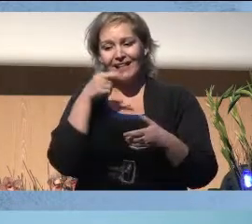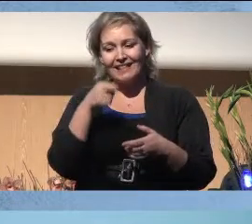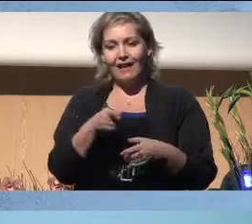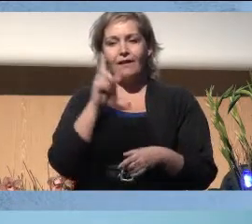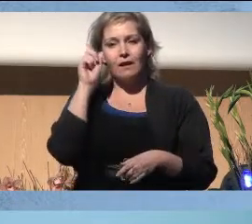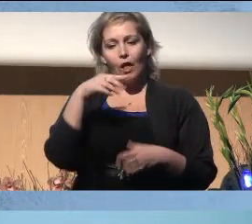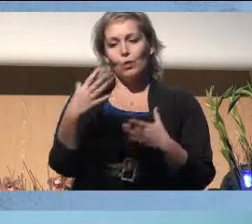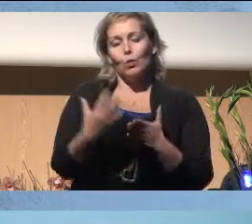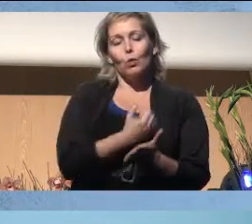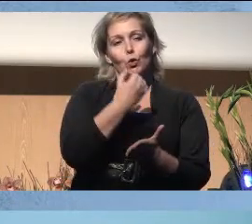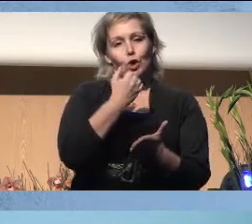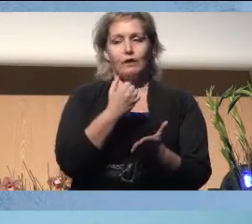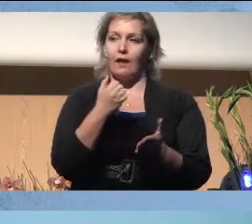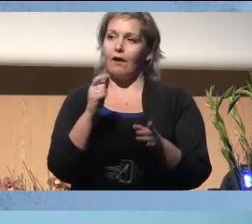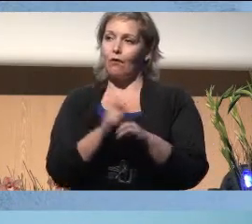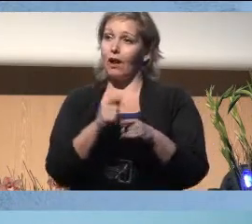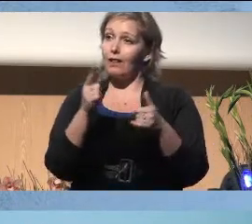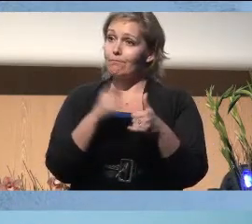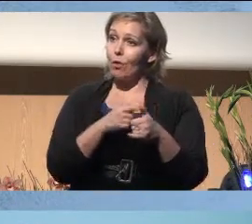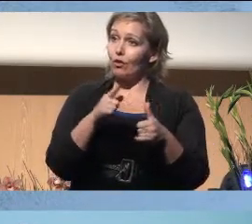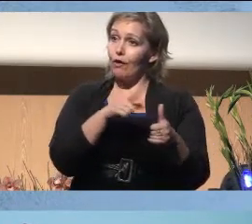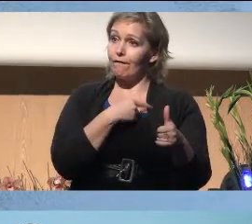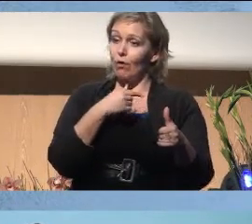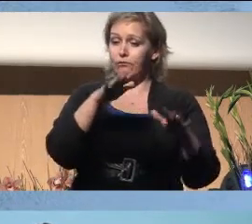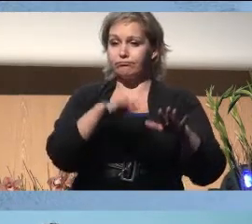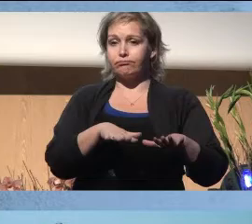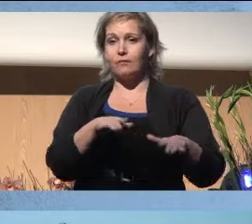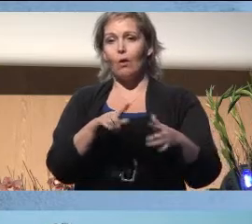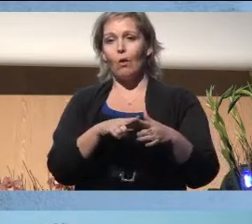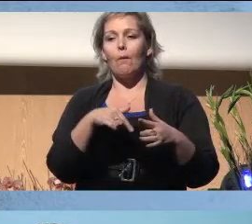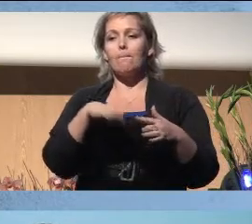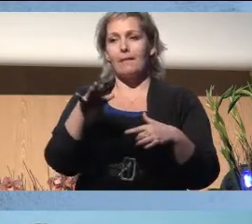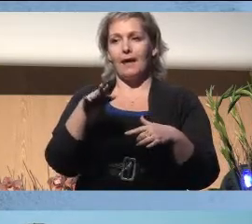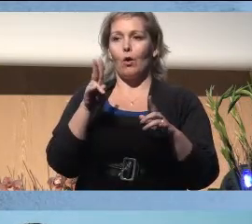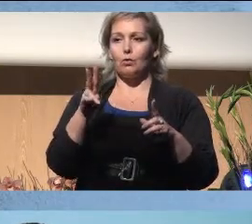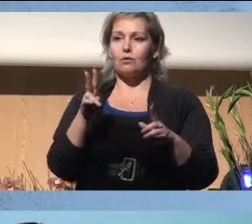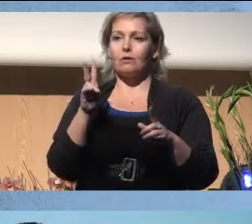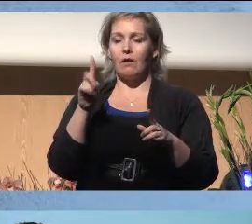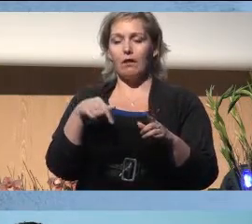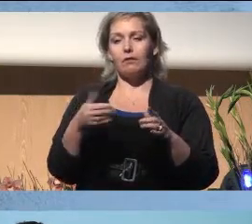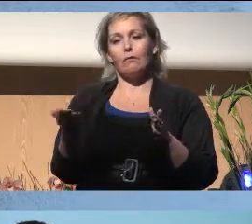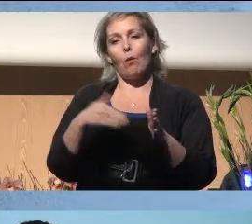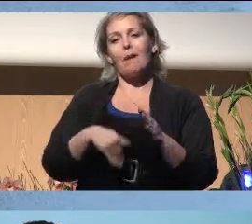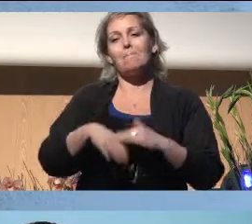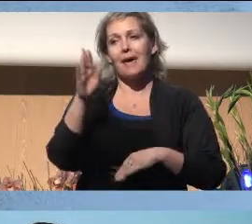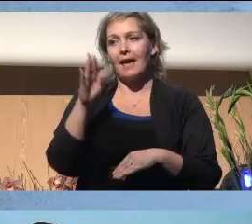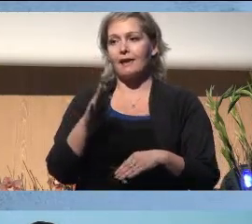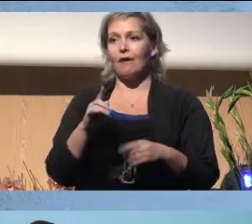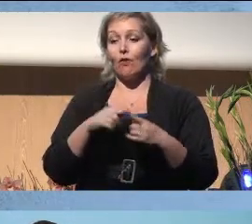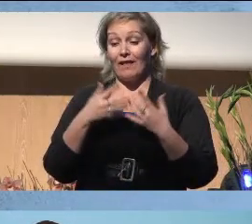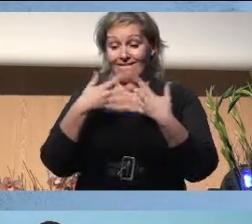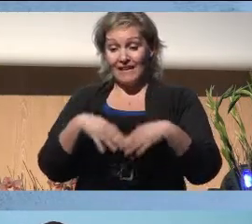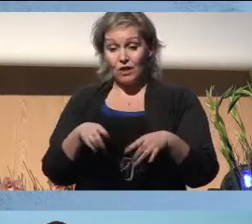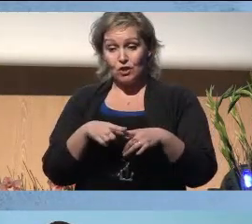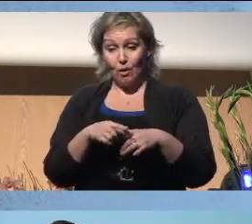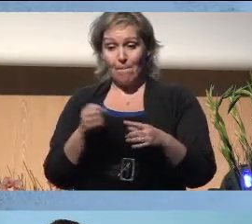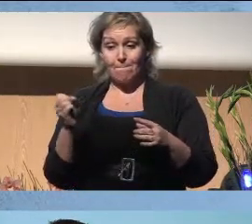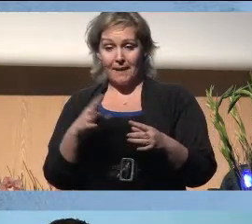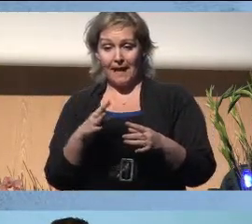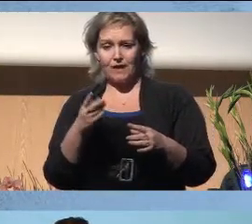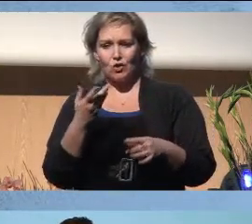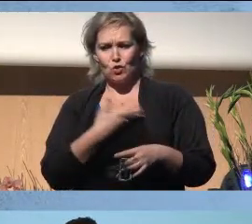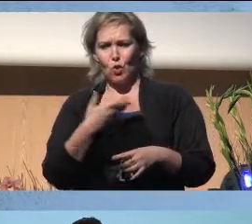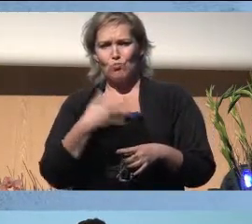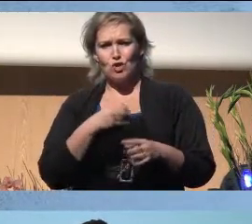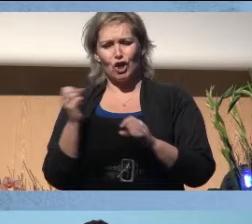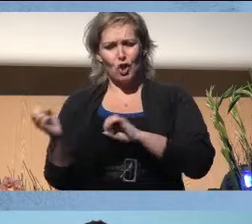vi kan utnyttja för att både få det lugnare och ändå åstadkomma mer. Därför att en verksamhet som präglas av så